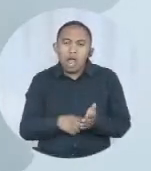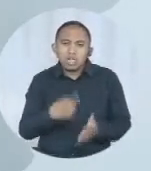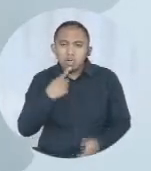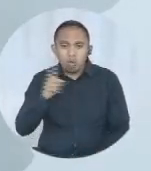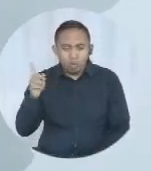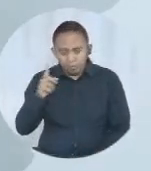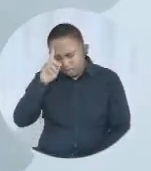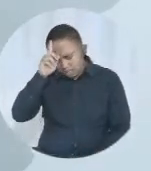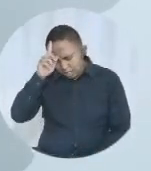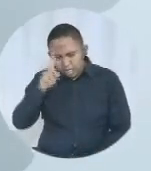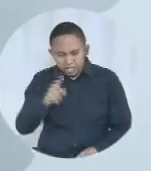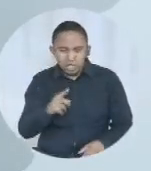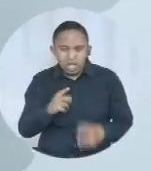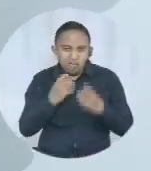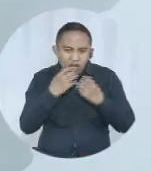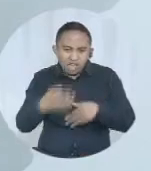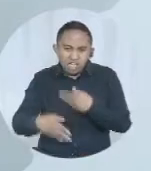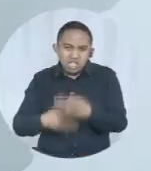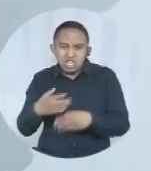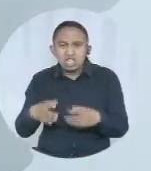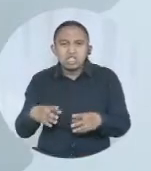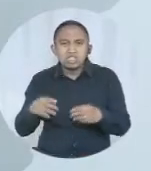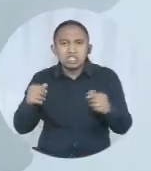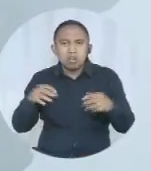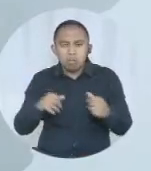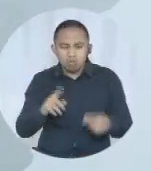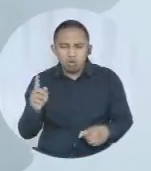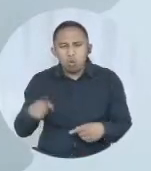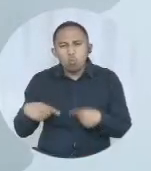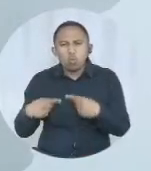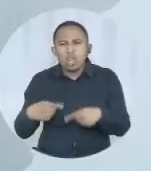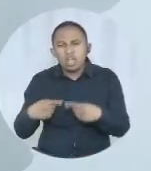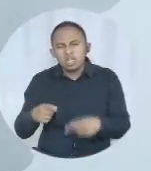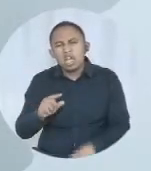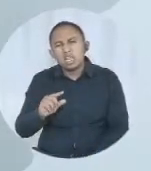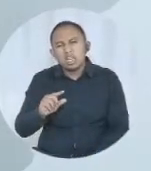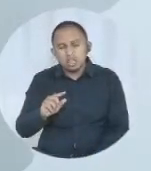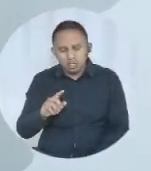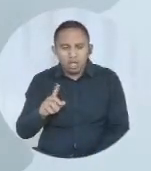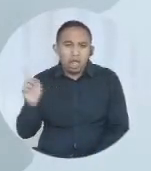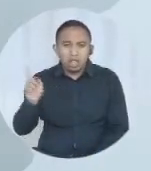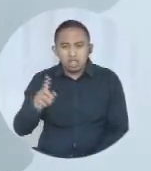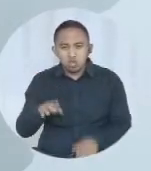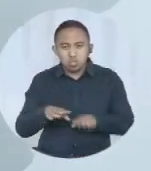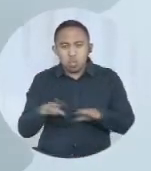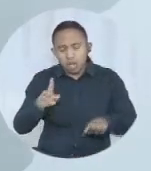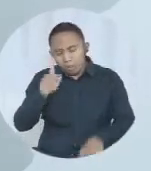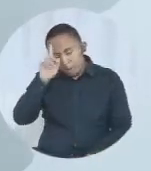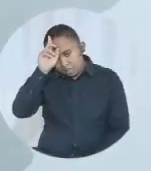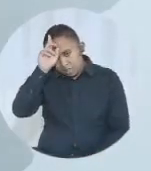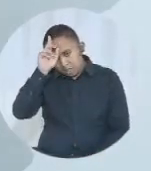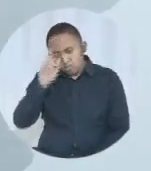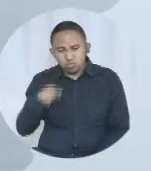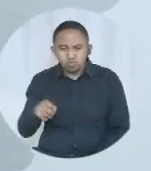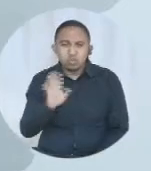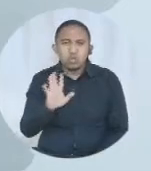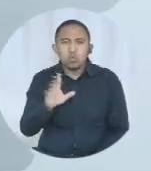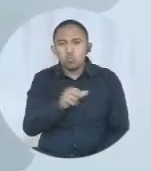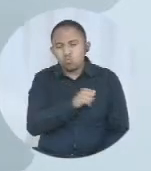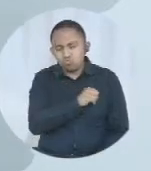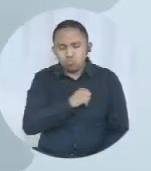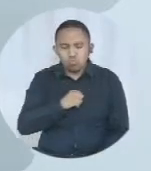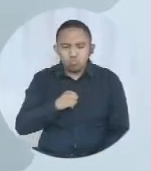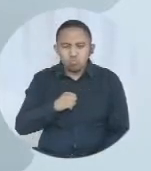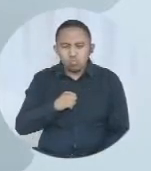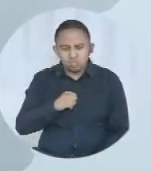amin'ny famokarana siramamy amin'ilay orinasa madinika ao Ambalakida ao Mahajanga ao izay hotokanana tsy ho ely moa